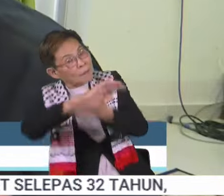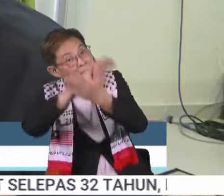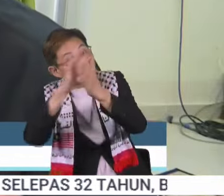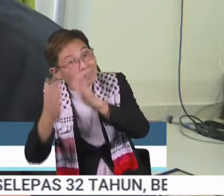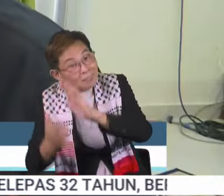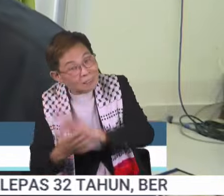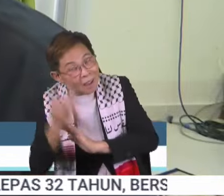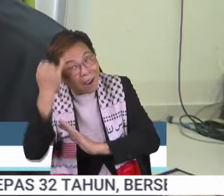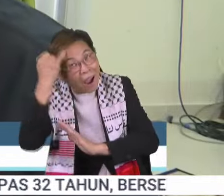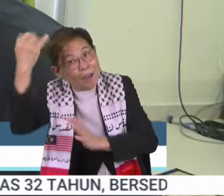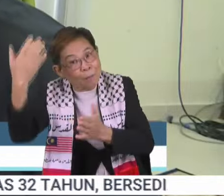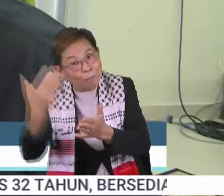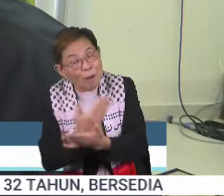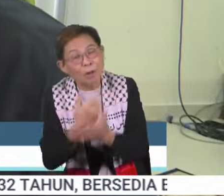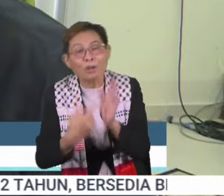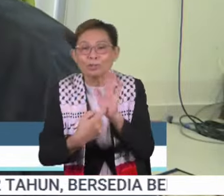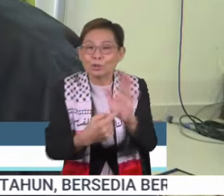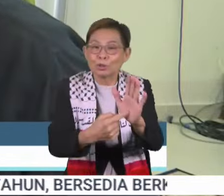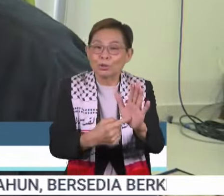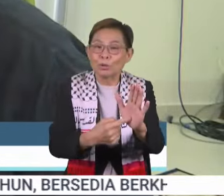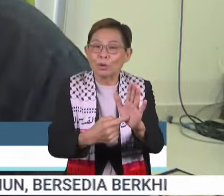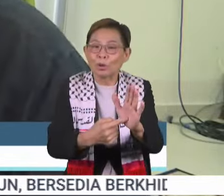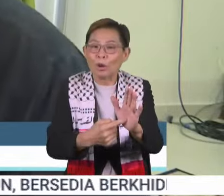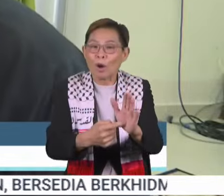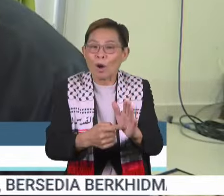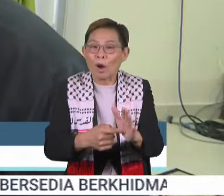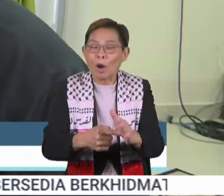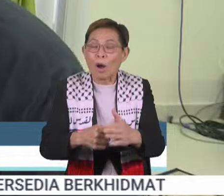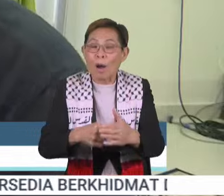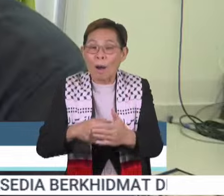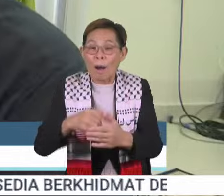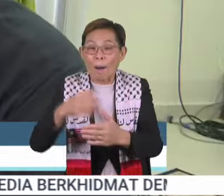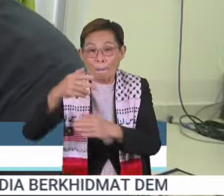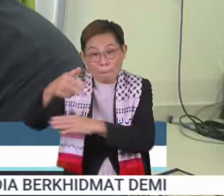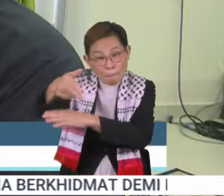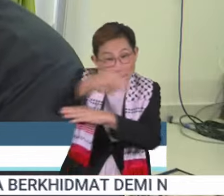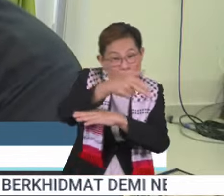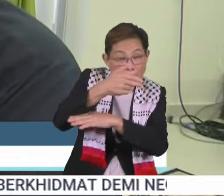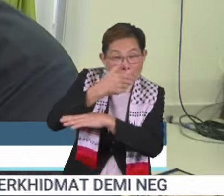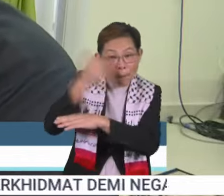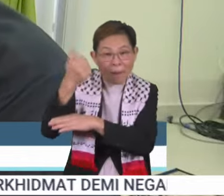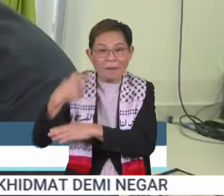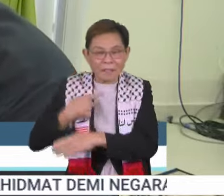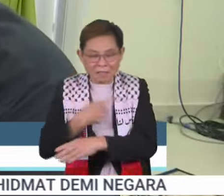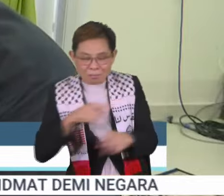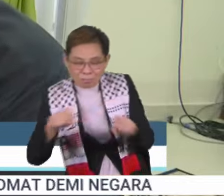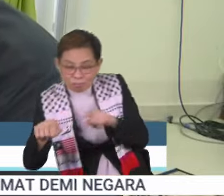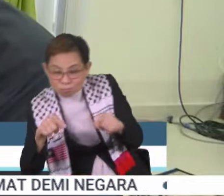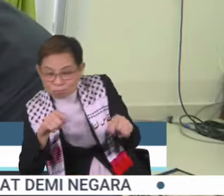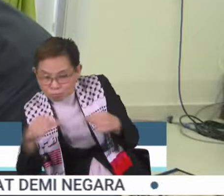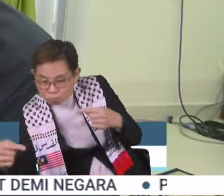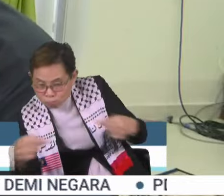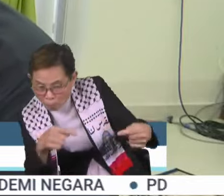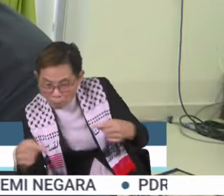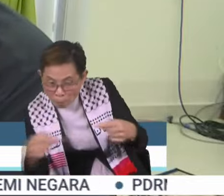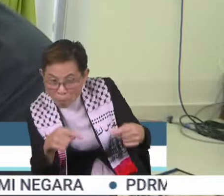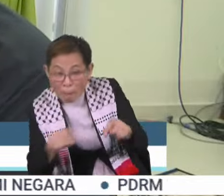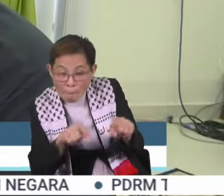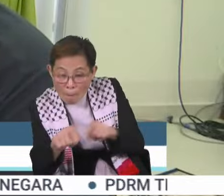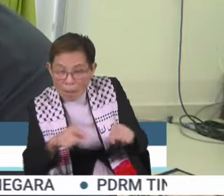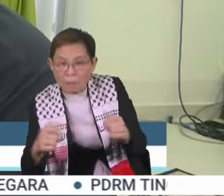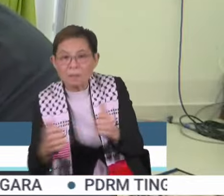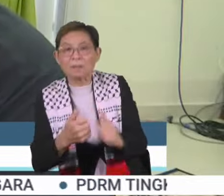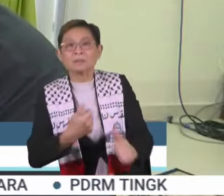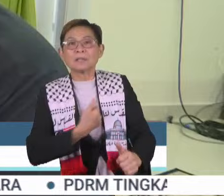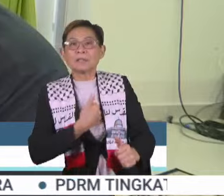menjadikan persembahan kita, produksi kita lebih baik. Jadi sekarang ni yang penting ialah kita bersaing dengan diri kita. Jadi itu yang